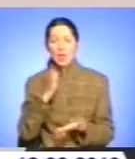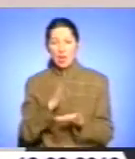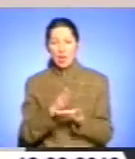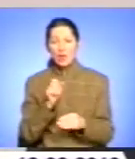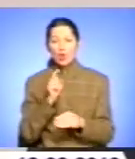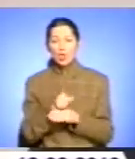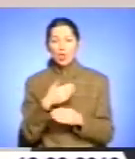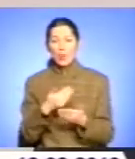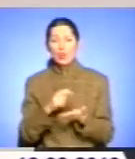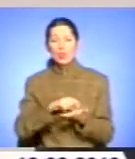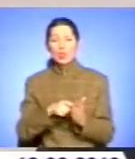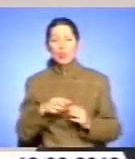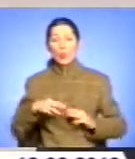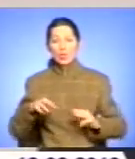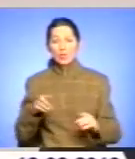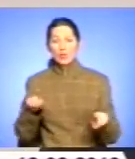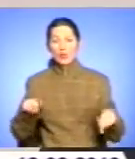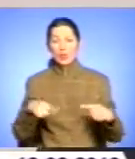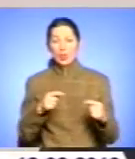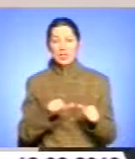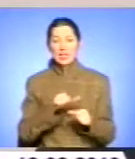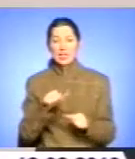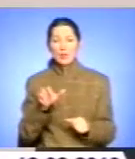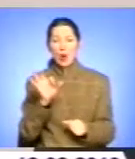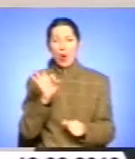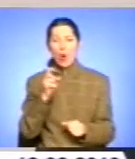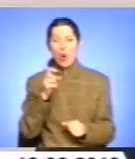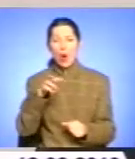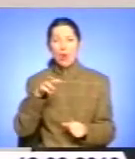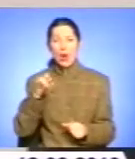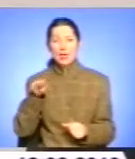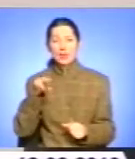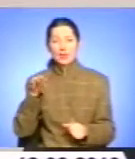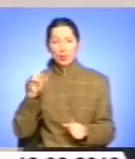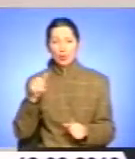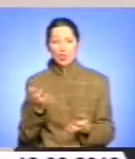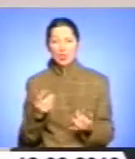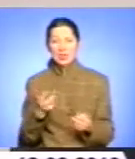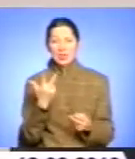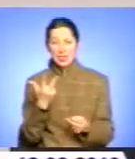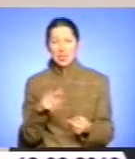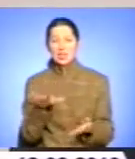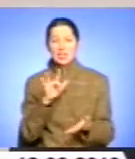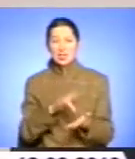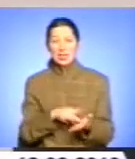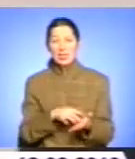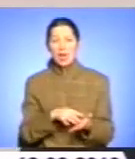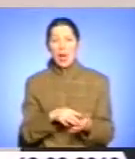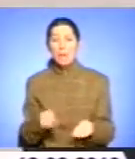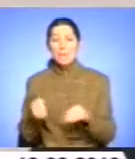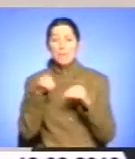міністрів створити, крім Охматдиту, ще 3 центри пересадки кісного